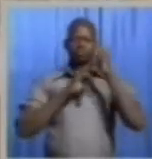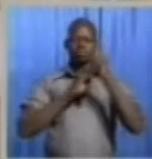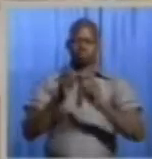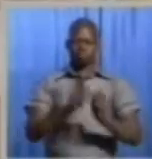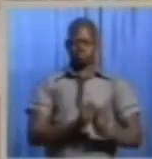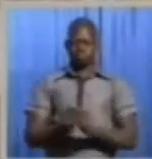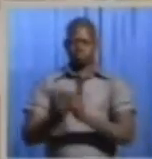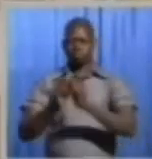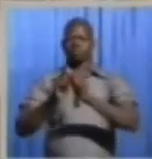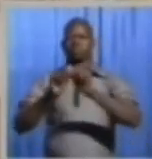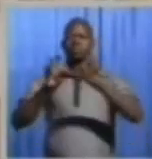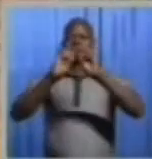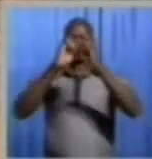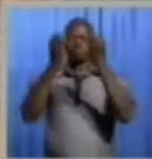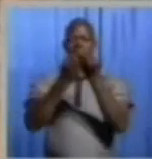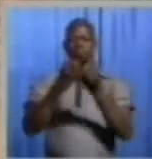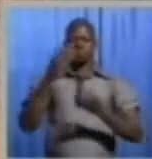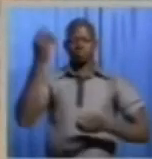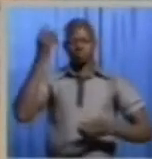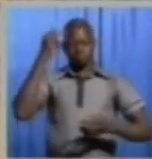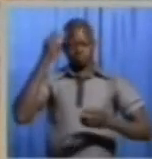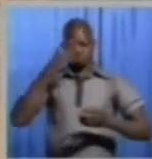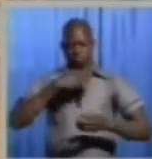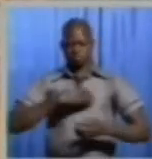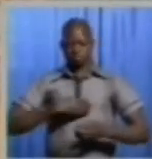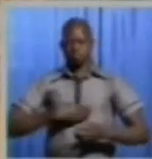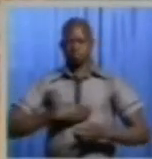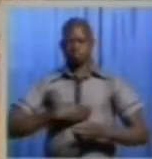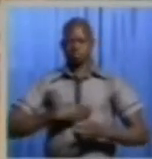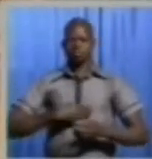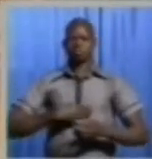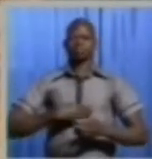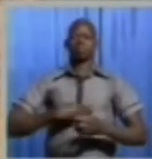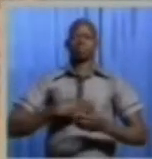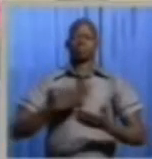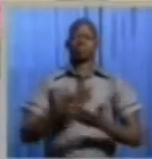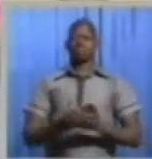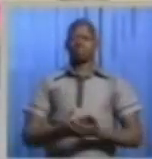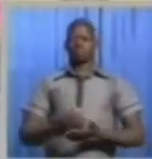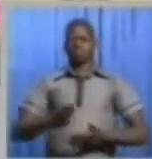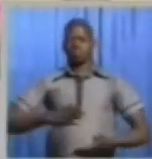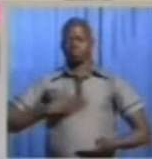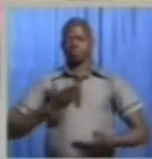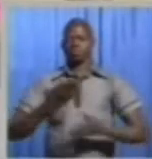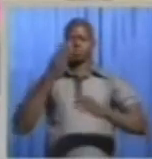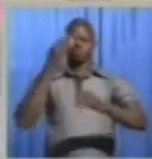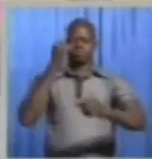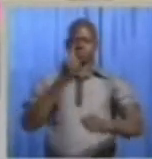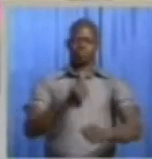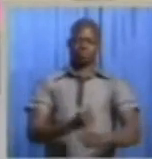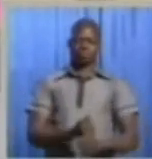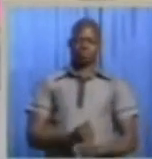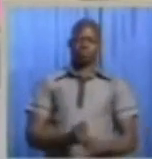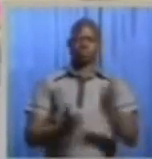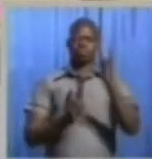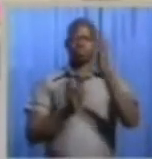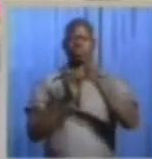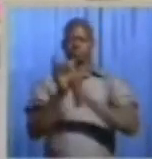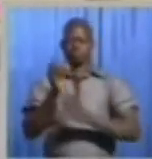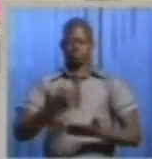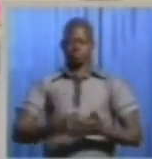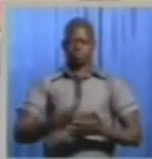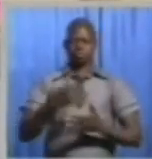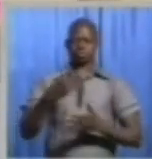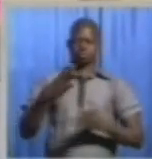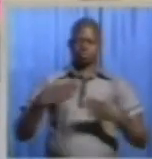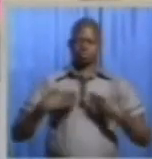au chef de l'État se résume à ses voeux. Mon heureuse année 2014, une année de paix, de croissance, de prospérité